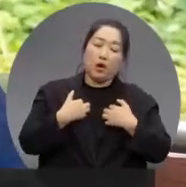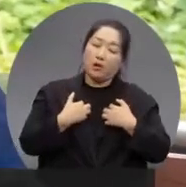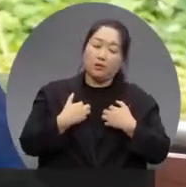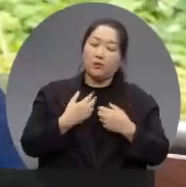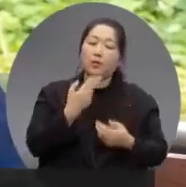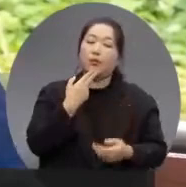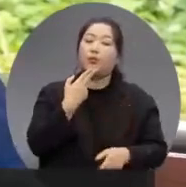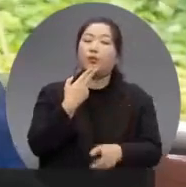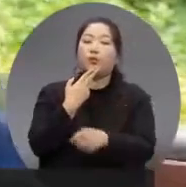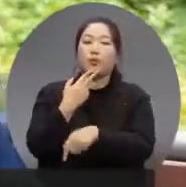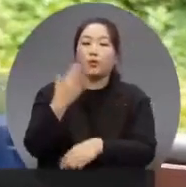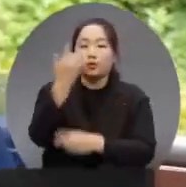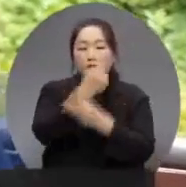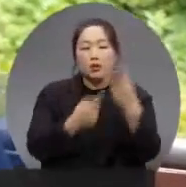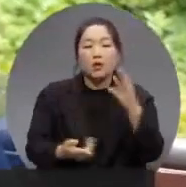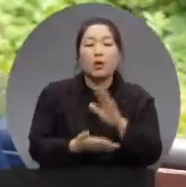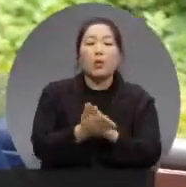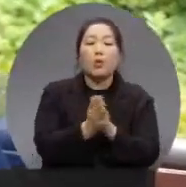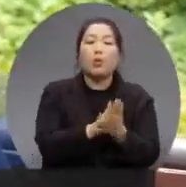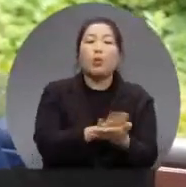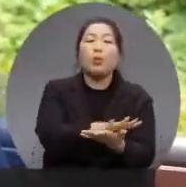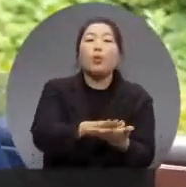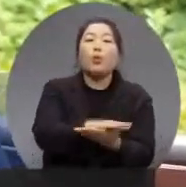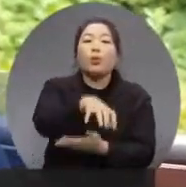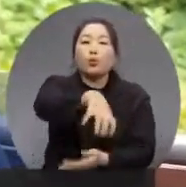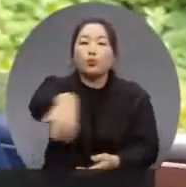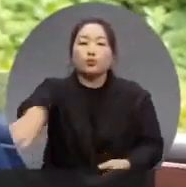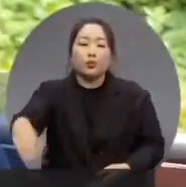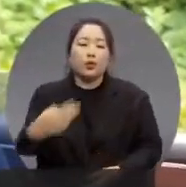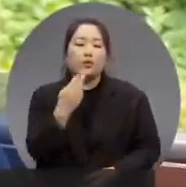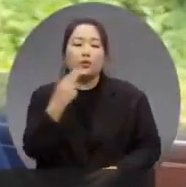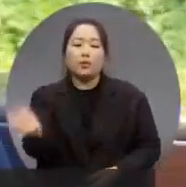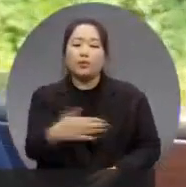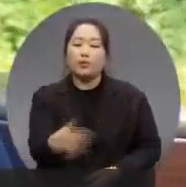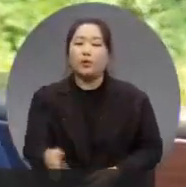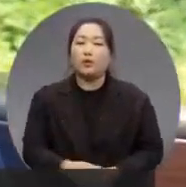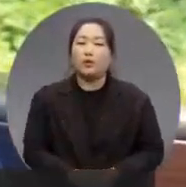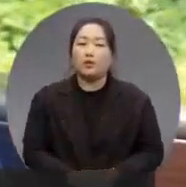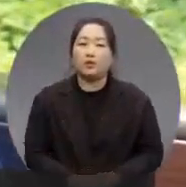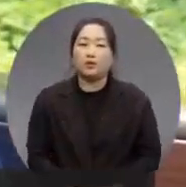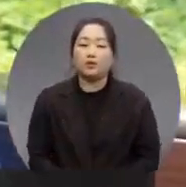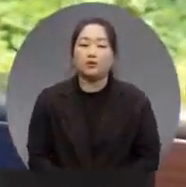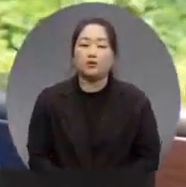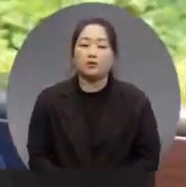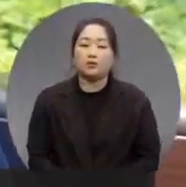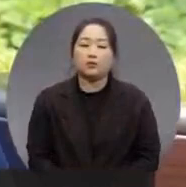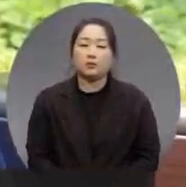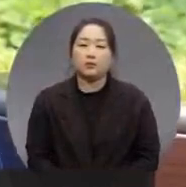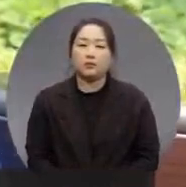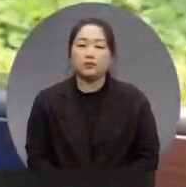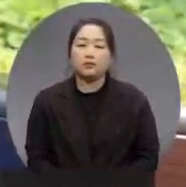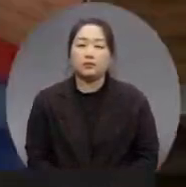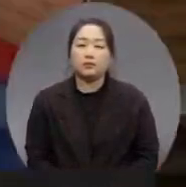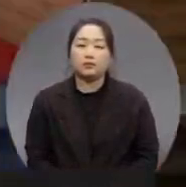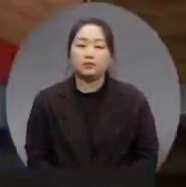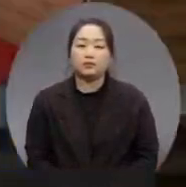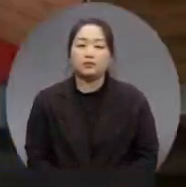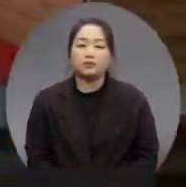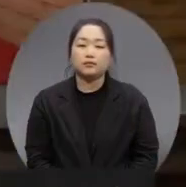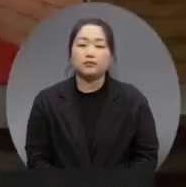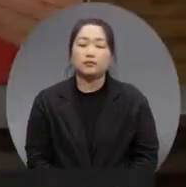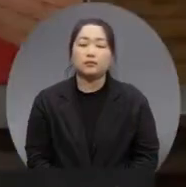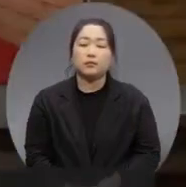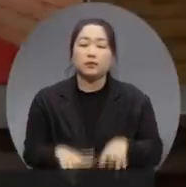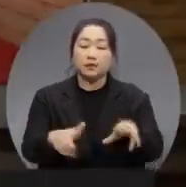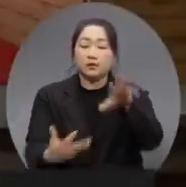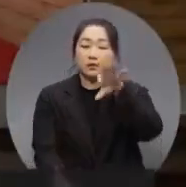좀 갖춰놨으면 되고 청주 시는 너무 놀 데가 없다고 할 데가 없어요. 솔직히 할 데가 애들 데리고.